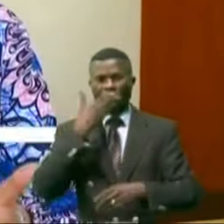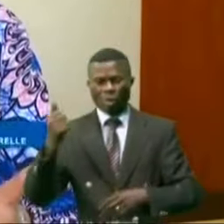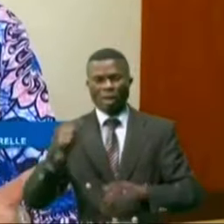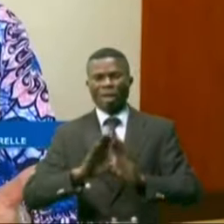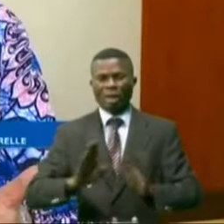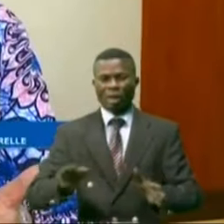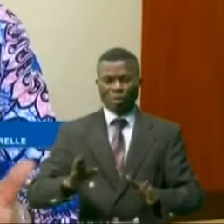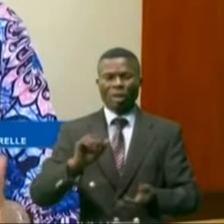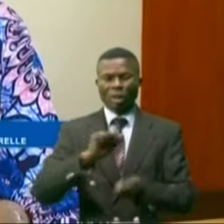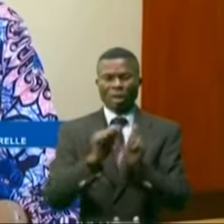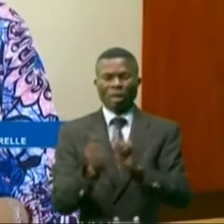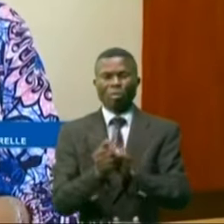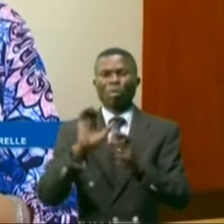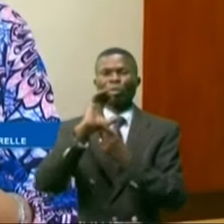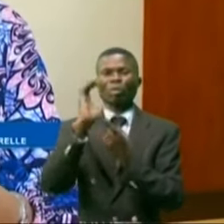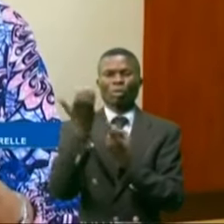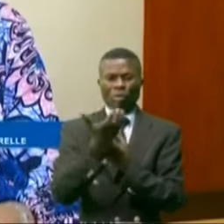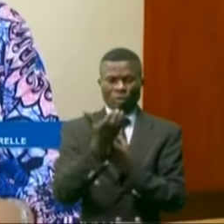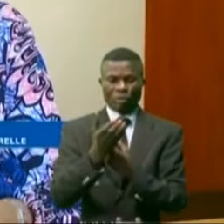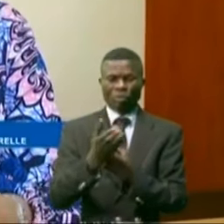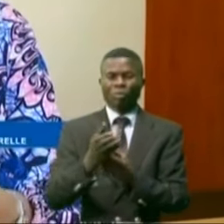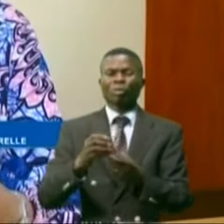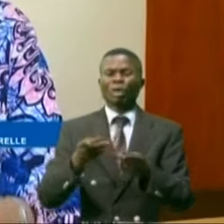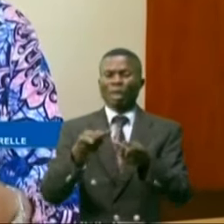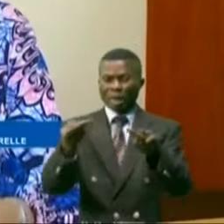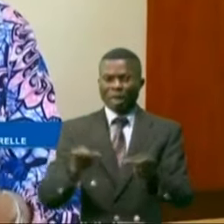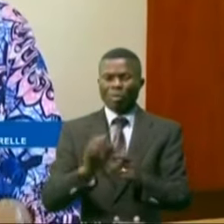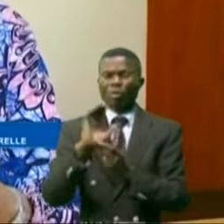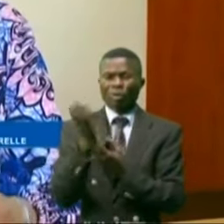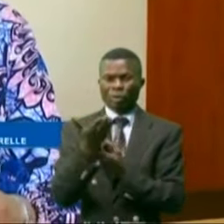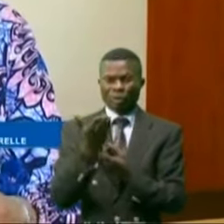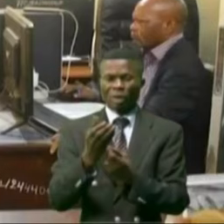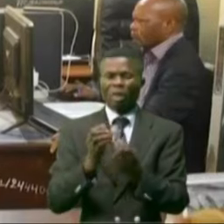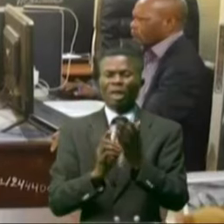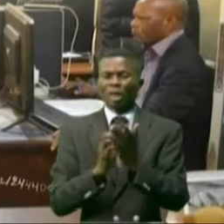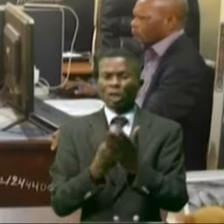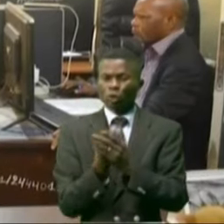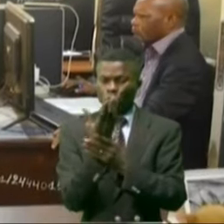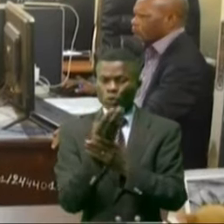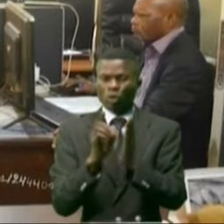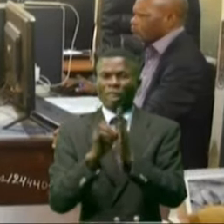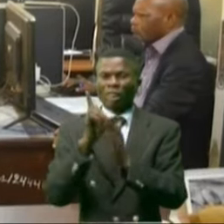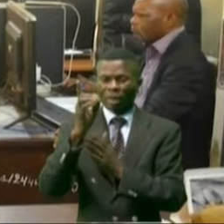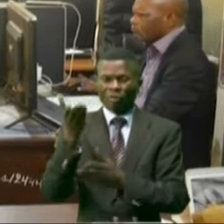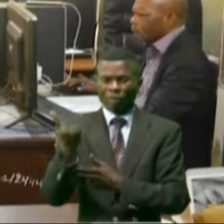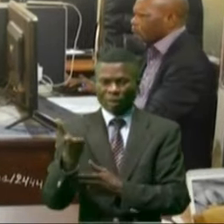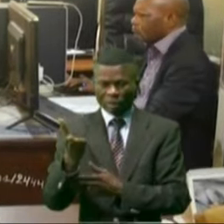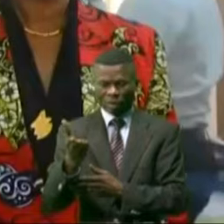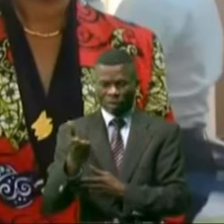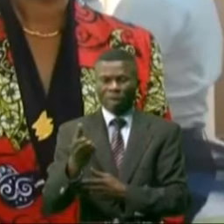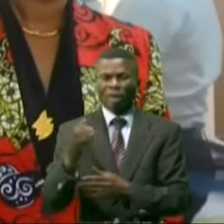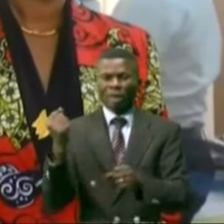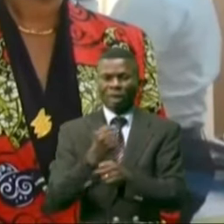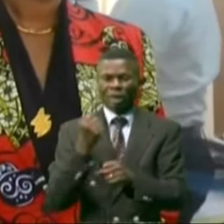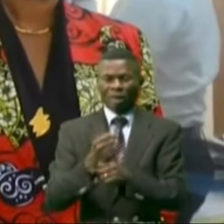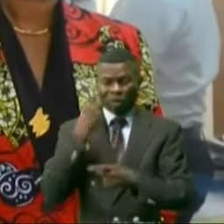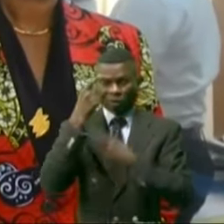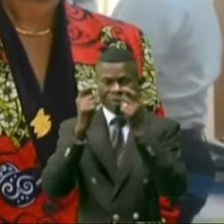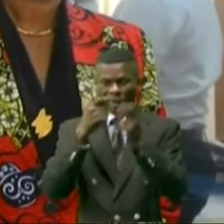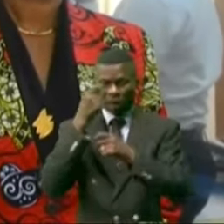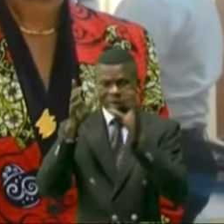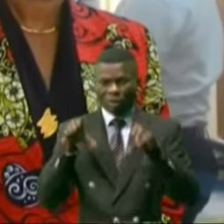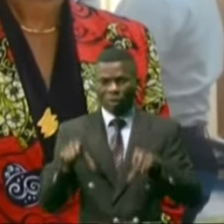pour le secteur culturel, parce que le secteur culturel est d'abord une source de développement. Redynamiser le secteur du tourisme en